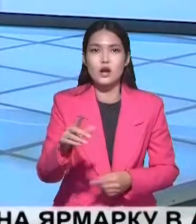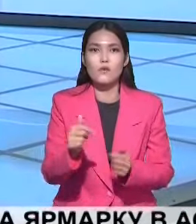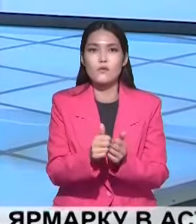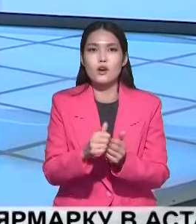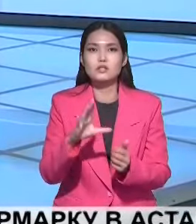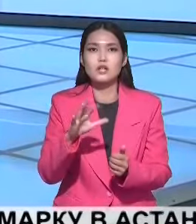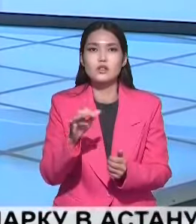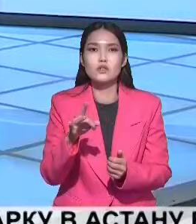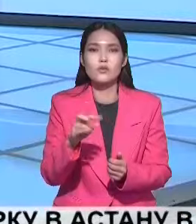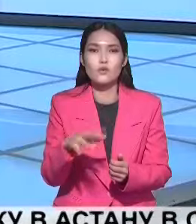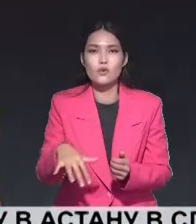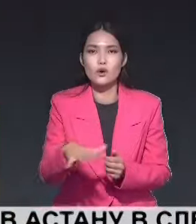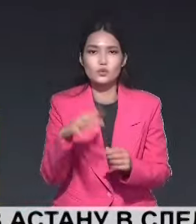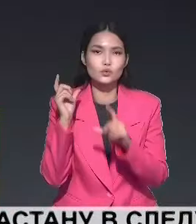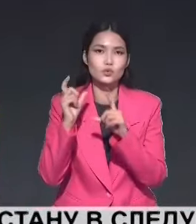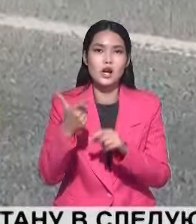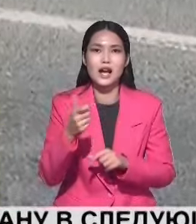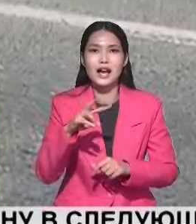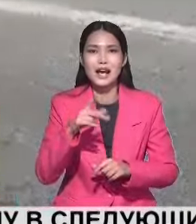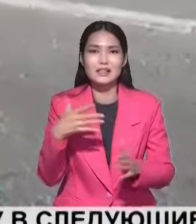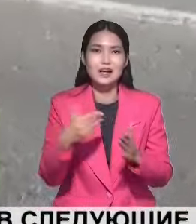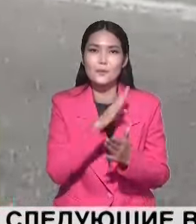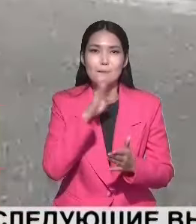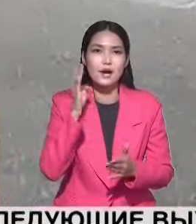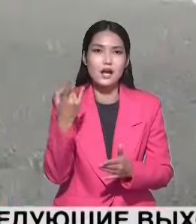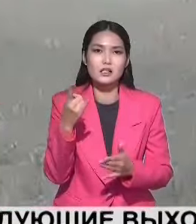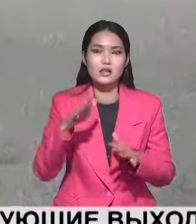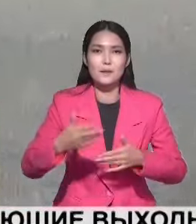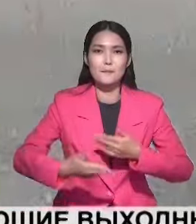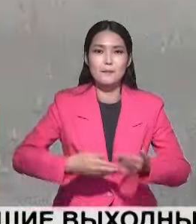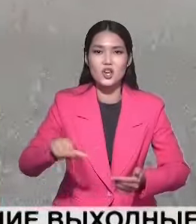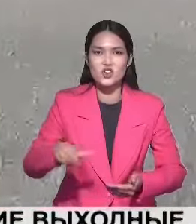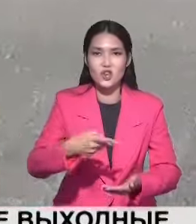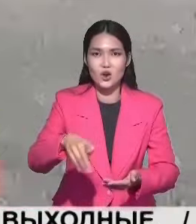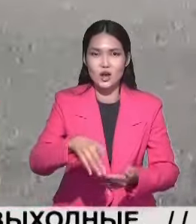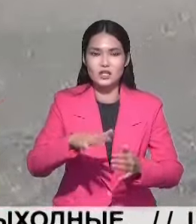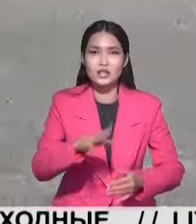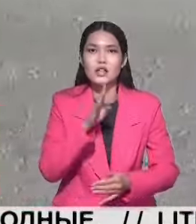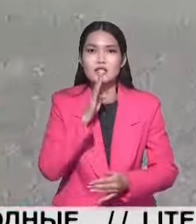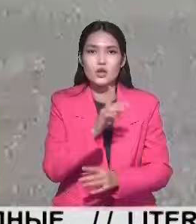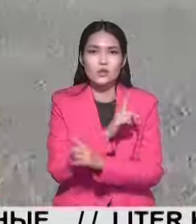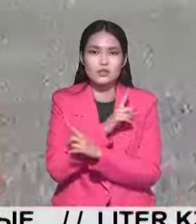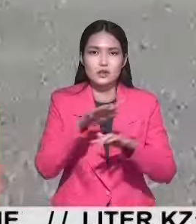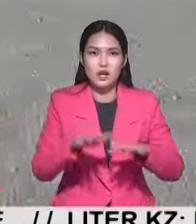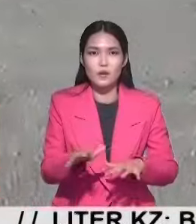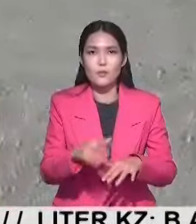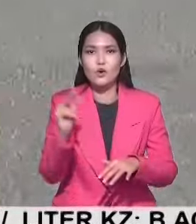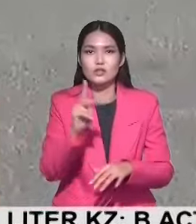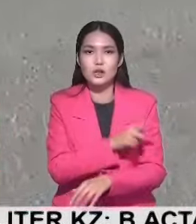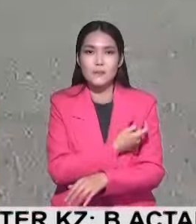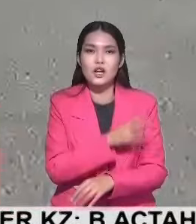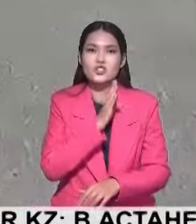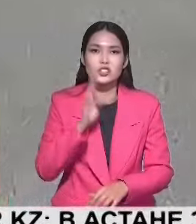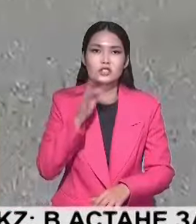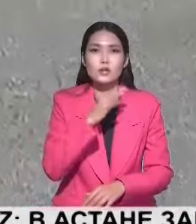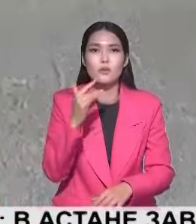садоводческих коллективов. Грузовая «Газель» сбила мать с ребенком прямо на пешеходном переходе. Девочка скончалась через несколько часов в больнице, а женщина